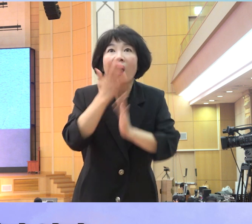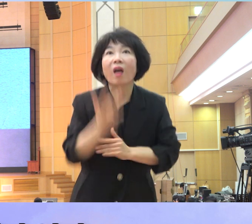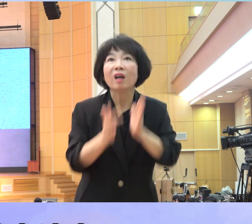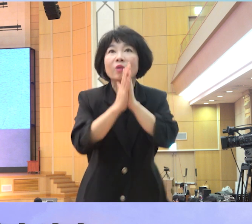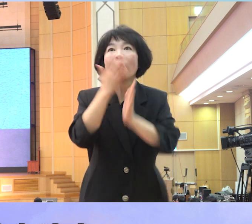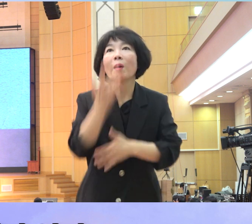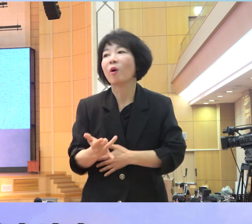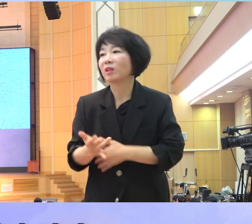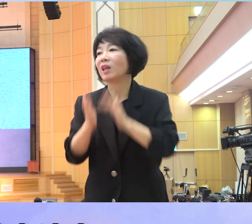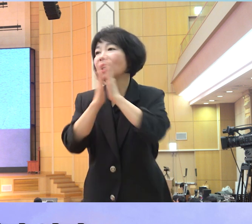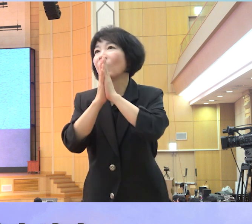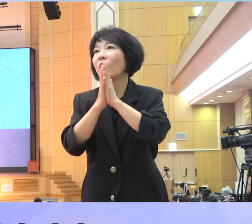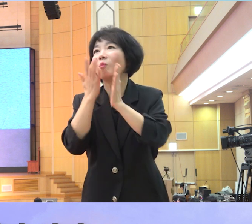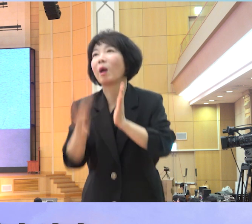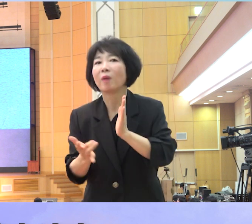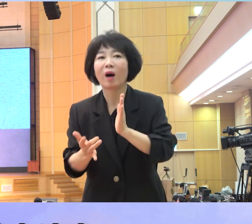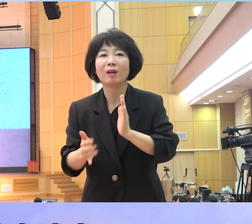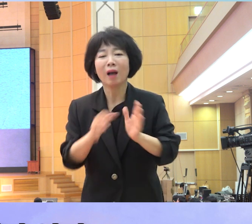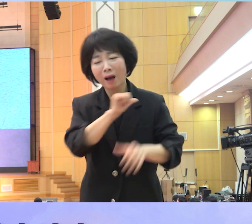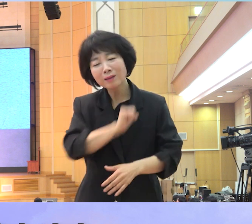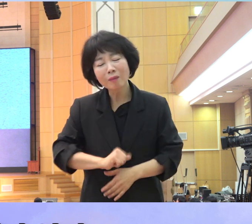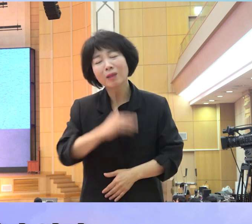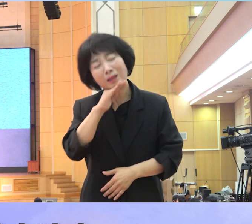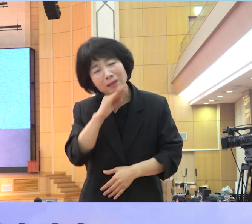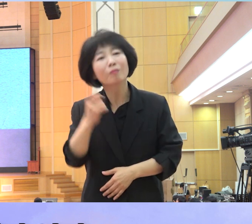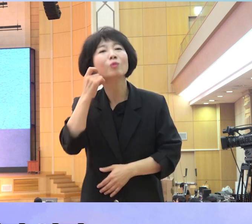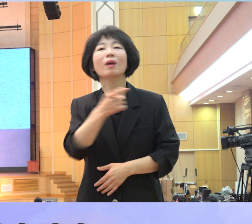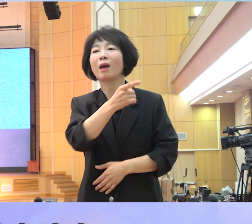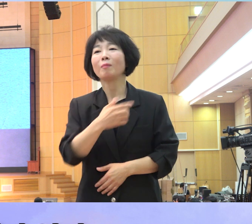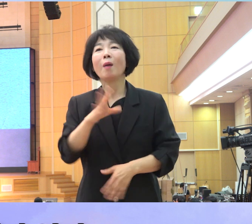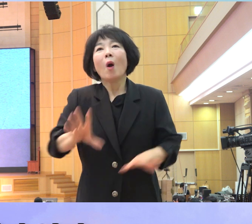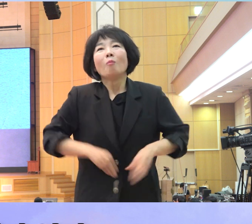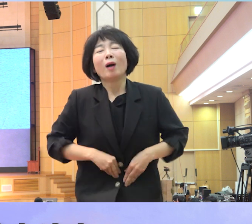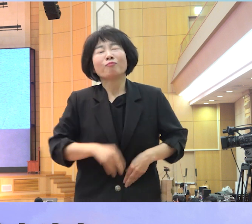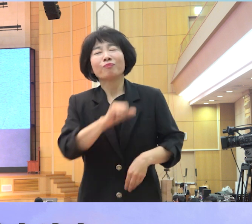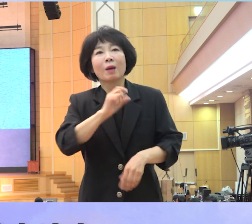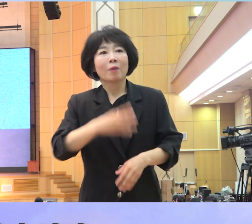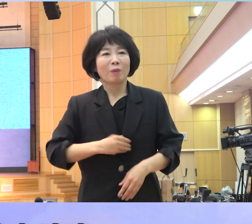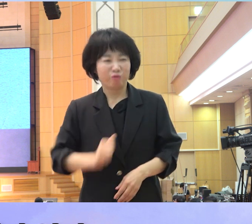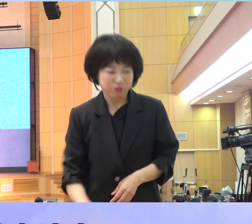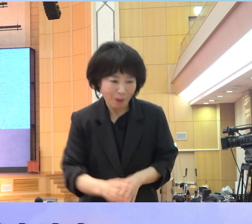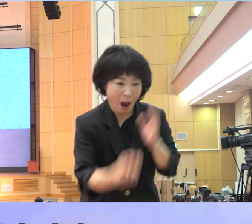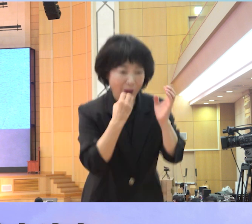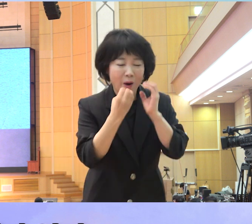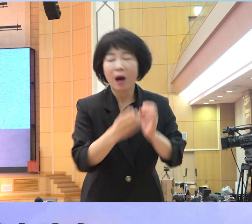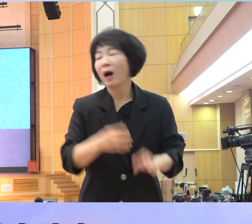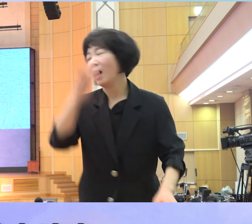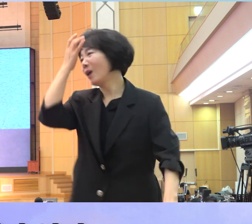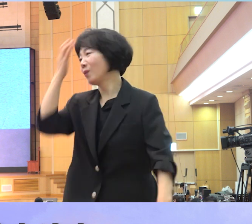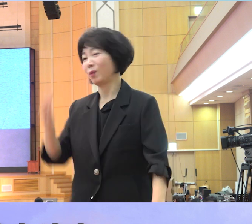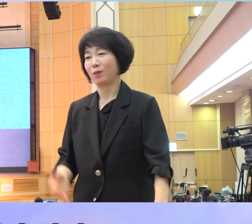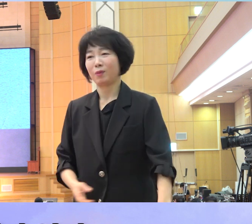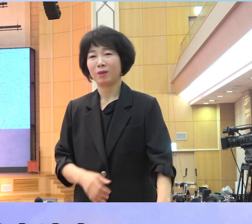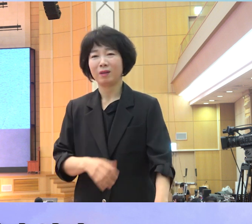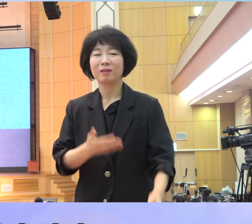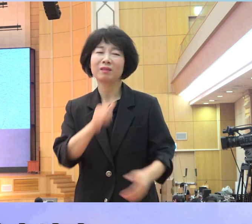사람도 그러는데 강아지는 얼마나 힘들겠어요, 기다리는 게. 물론 바로 먹으라고